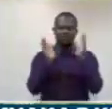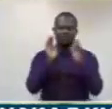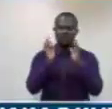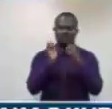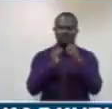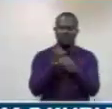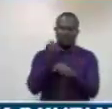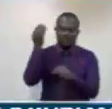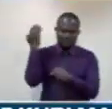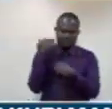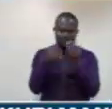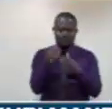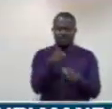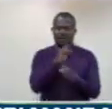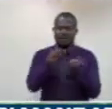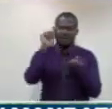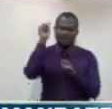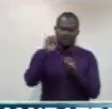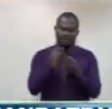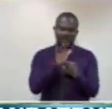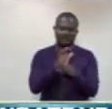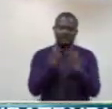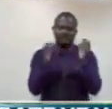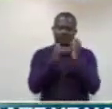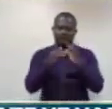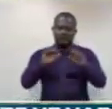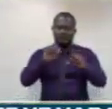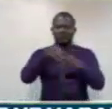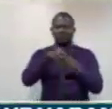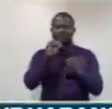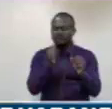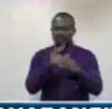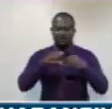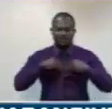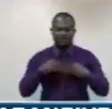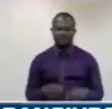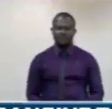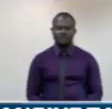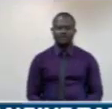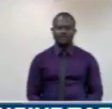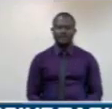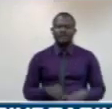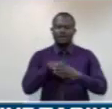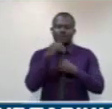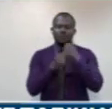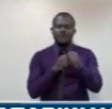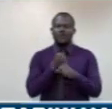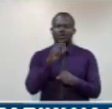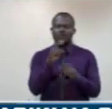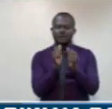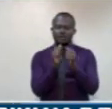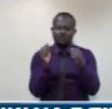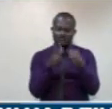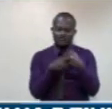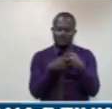mu cyumweru nk'iki ibi byaha byagabanutse ariko ababifatirwamo batazihanganirwa Muri 2017 zari byari